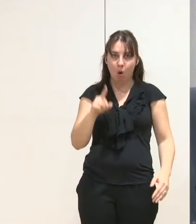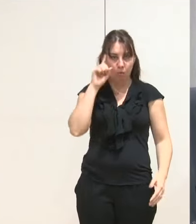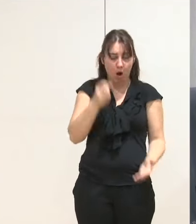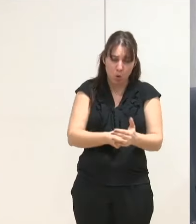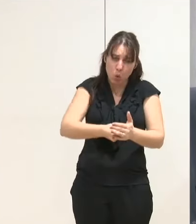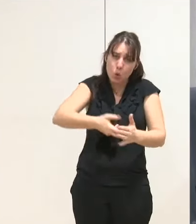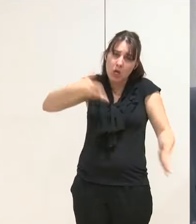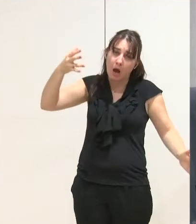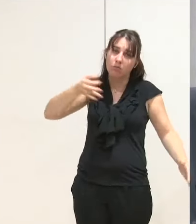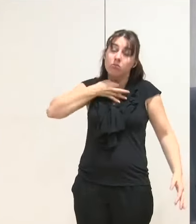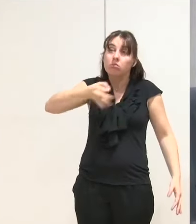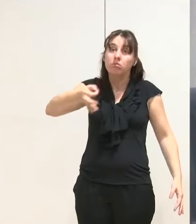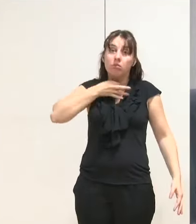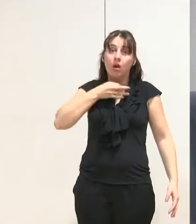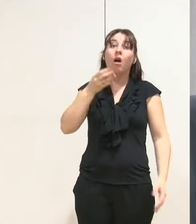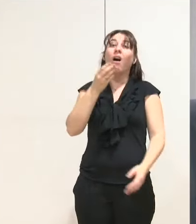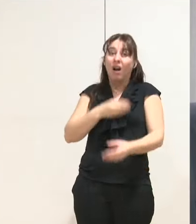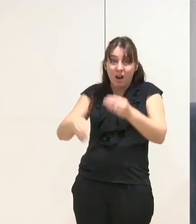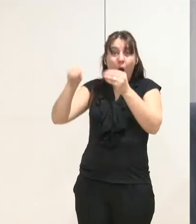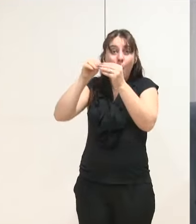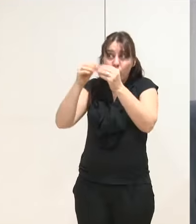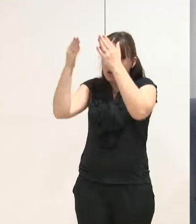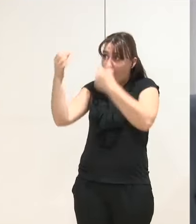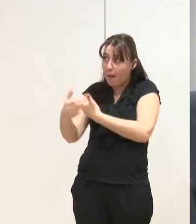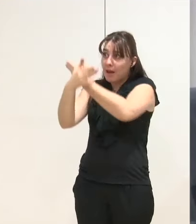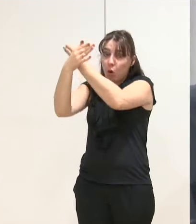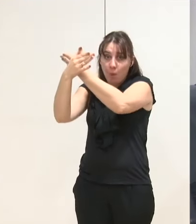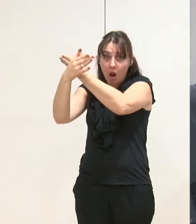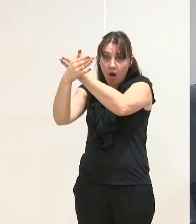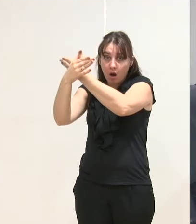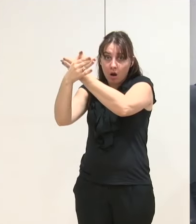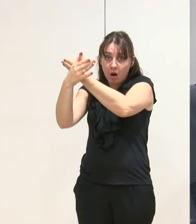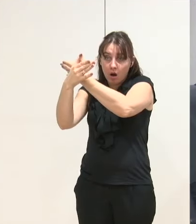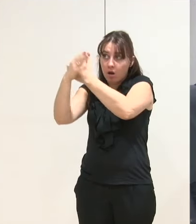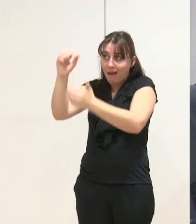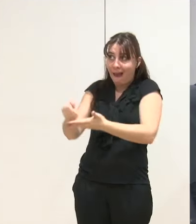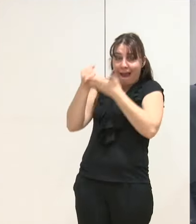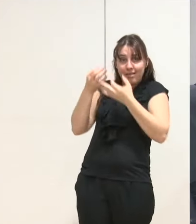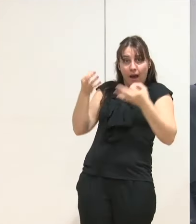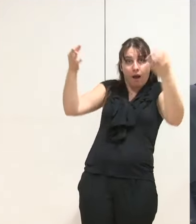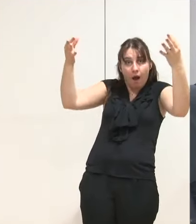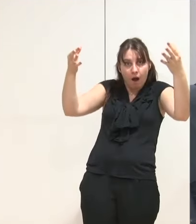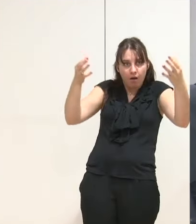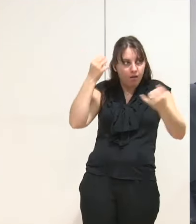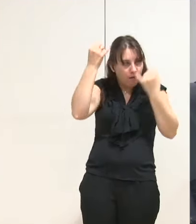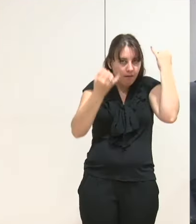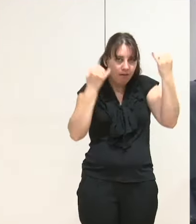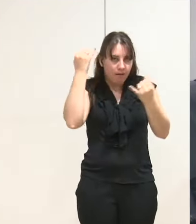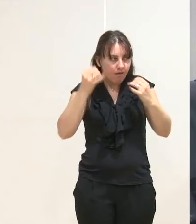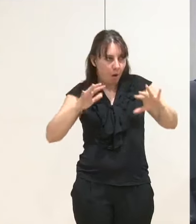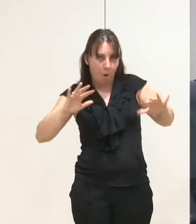alors si en plus la Métro n'était pas là pour nous aider je ne suis pas sûr qu'on